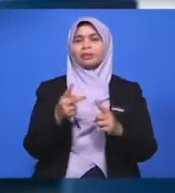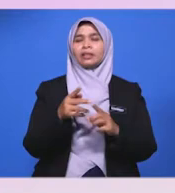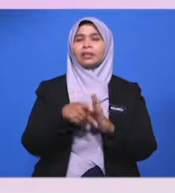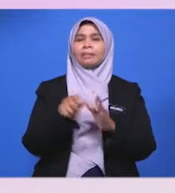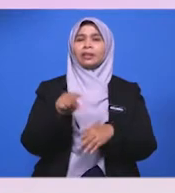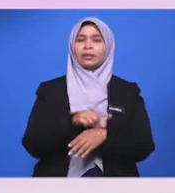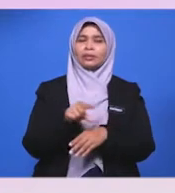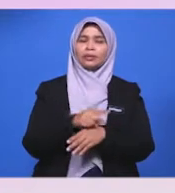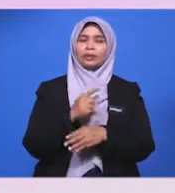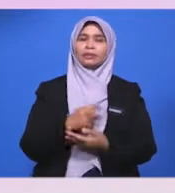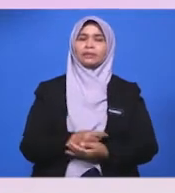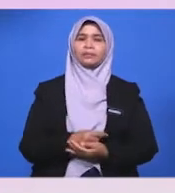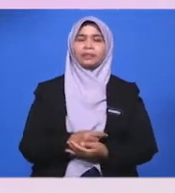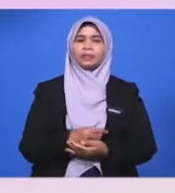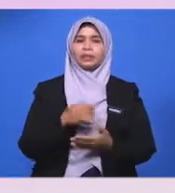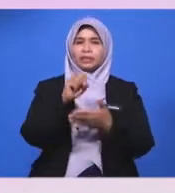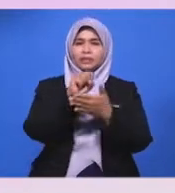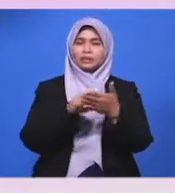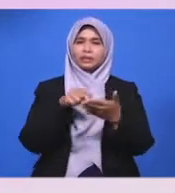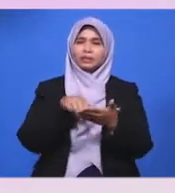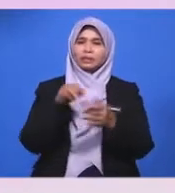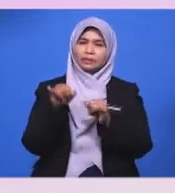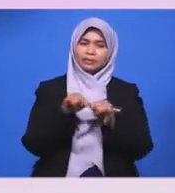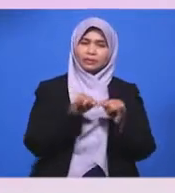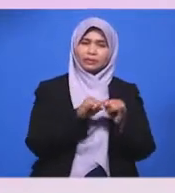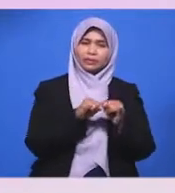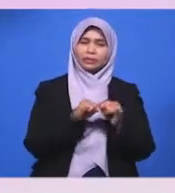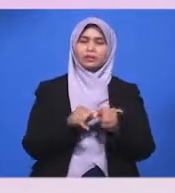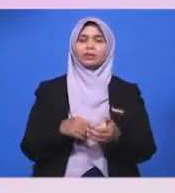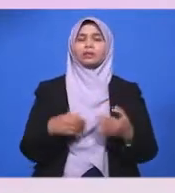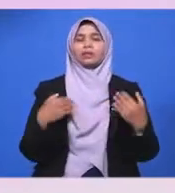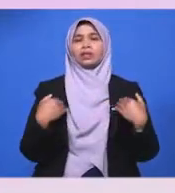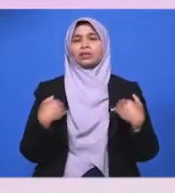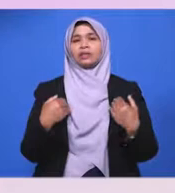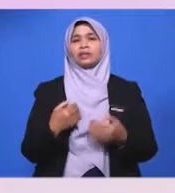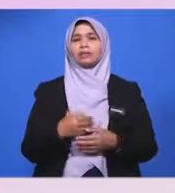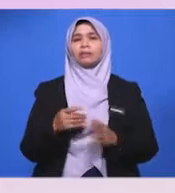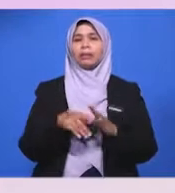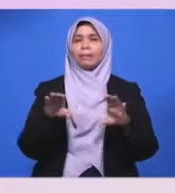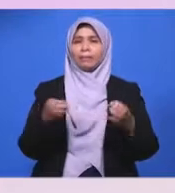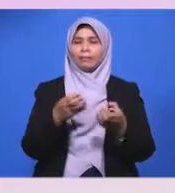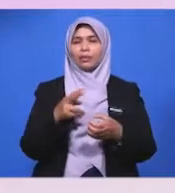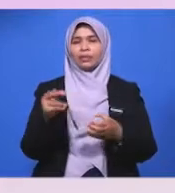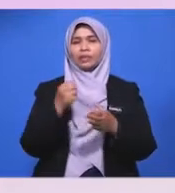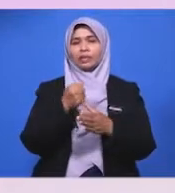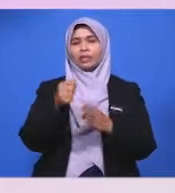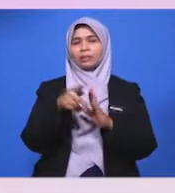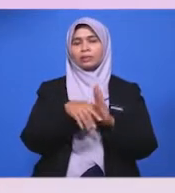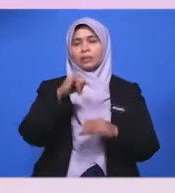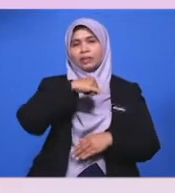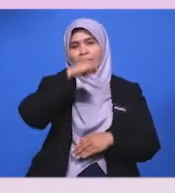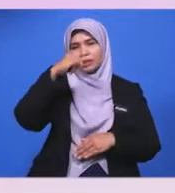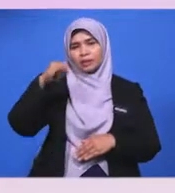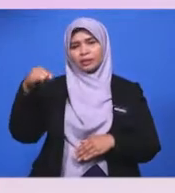pengguna. Sektor ini juga terdiri daripada pembuatan atau